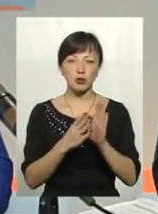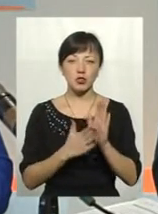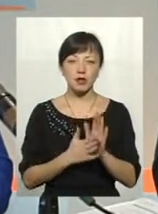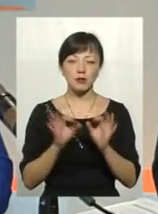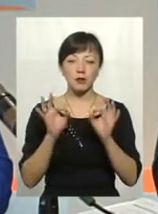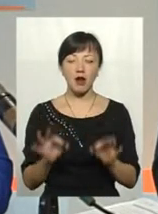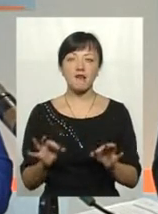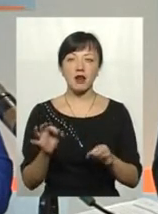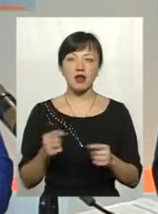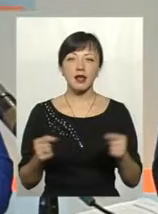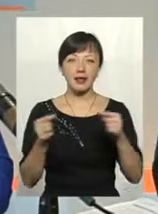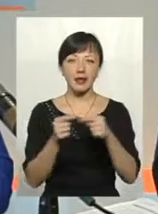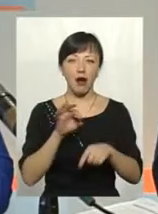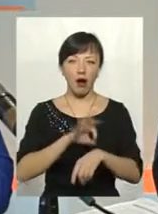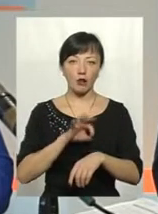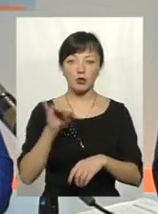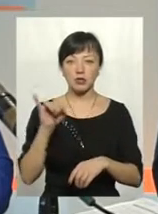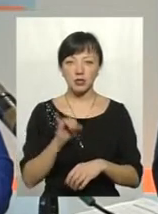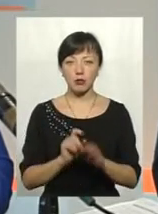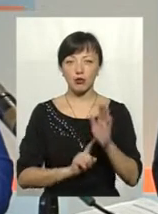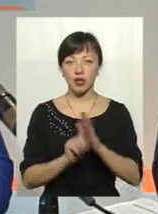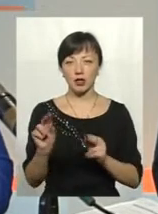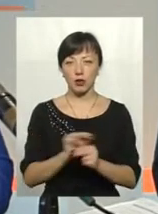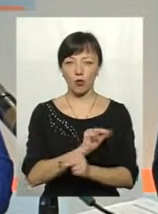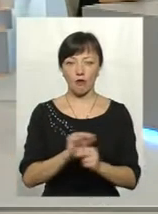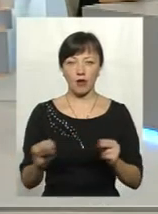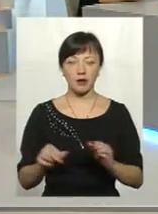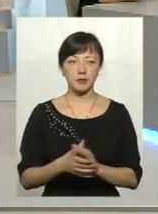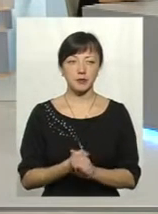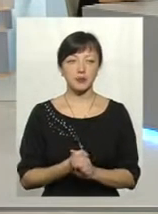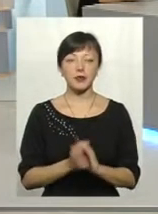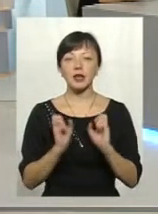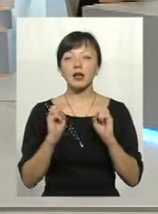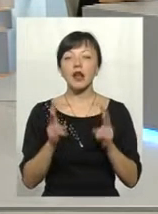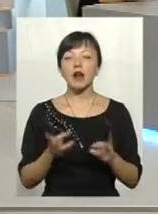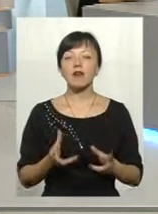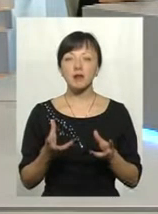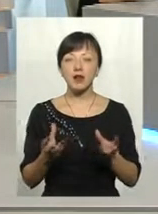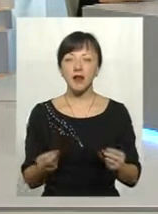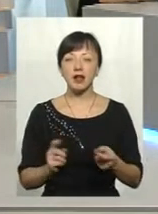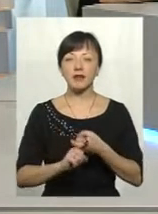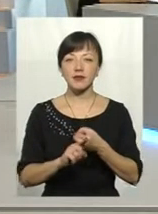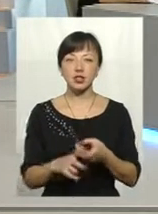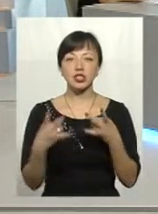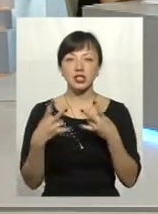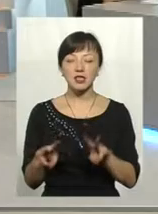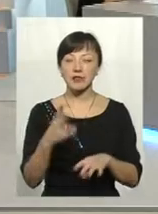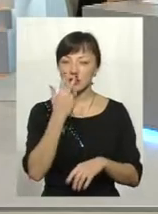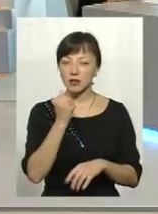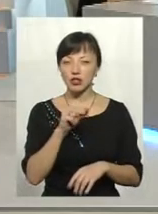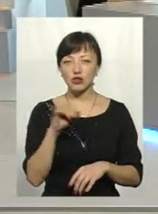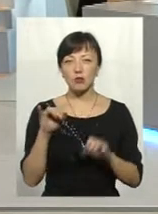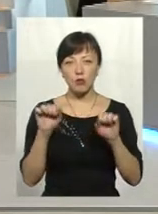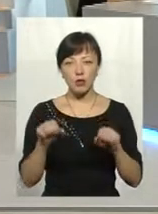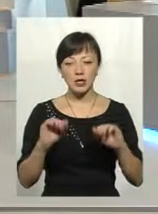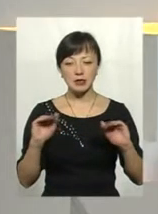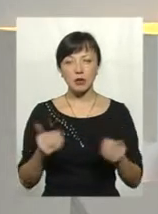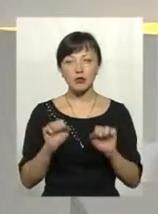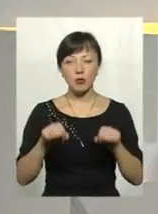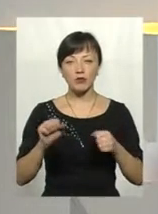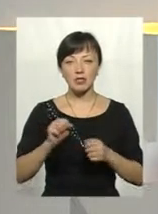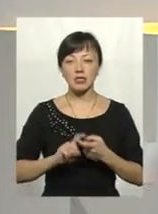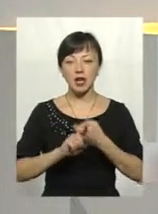і хворому розпочати лікування. Як впливають на інфікування шкідливі звички і чи можна зменшити ймовірність